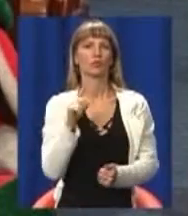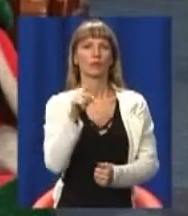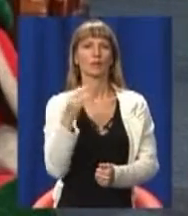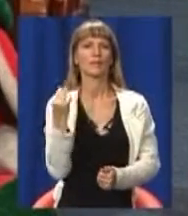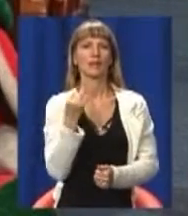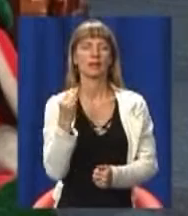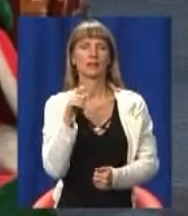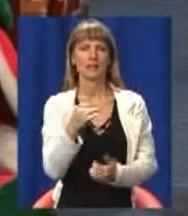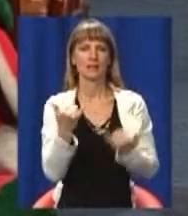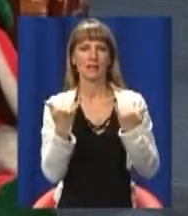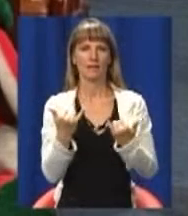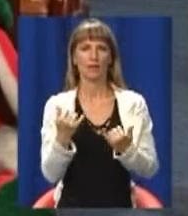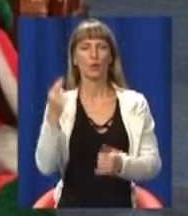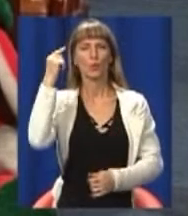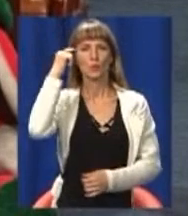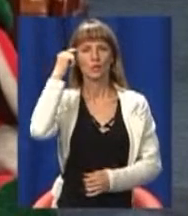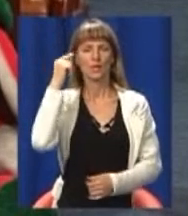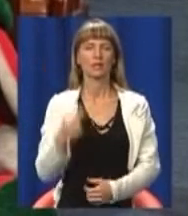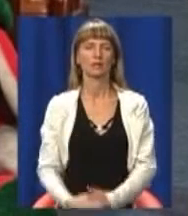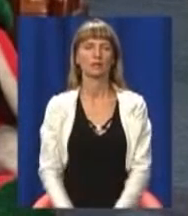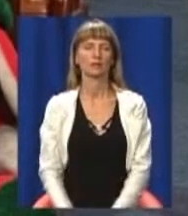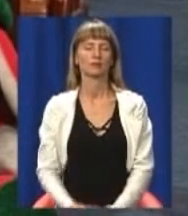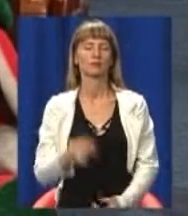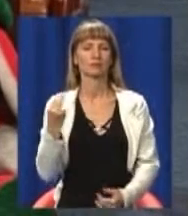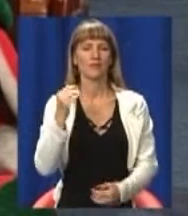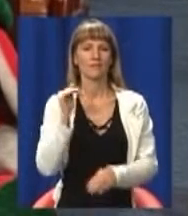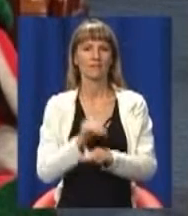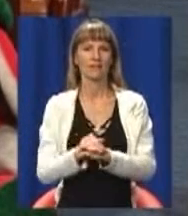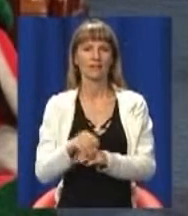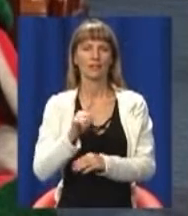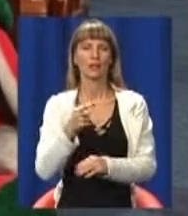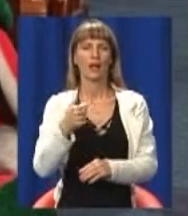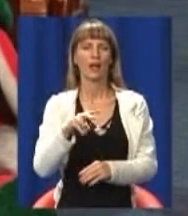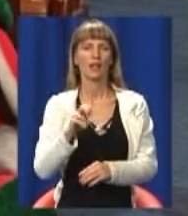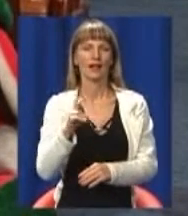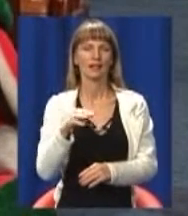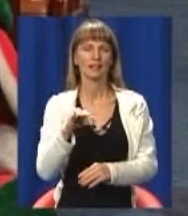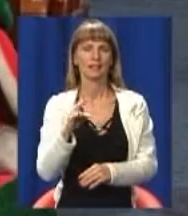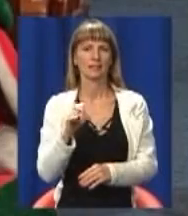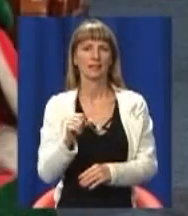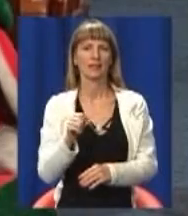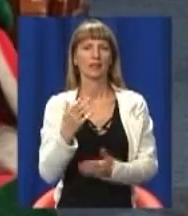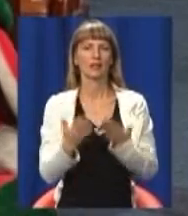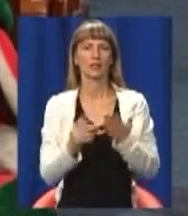такого цікавого ти сьогодні дізнався? З цікавих фактів. Те, що